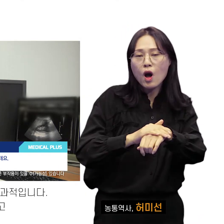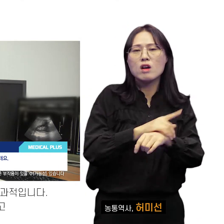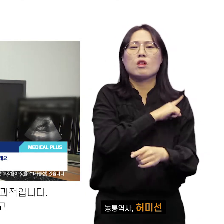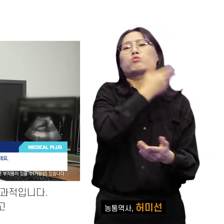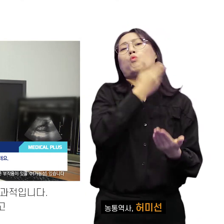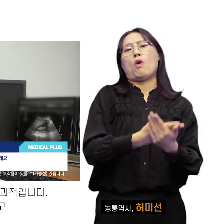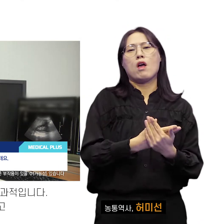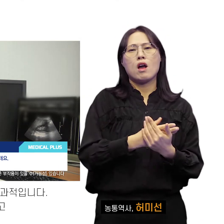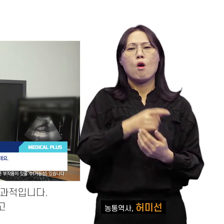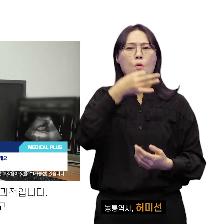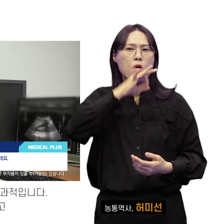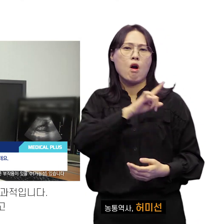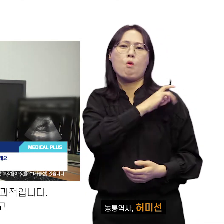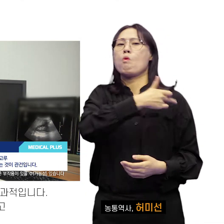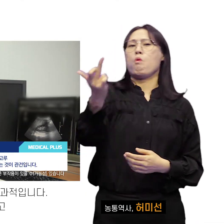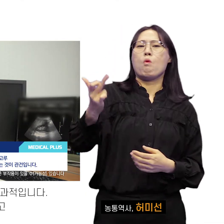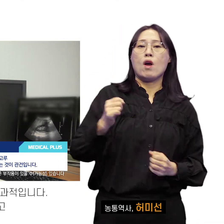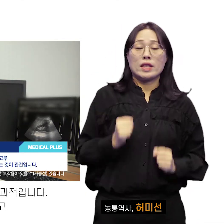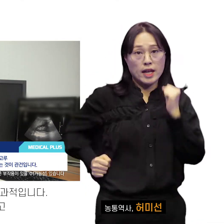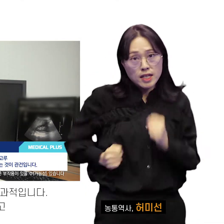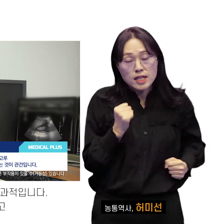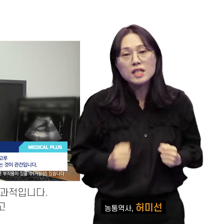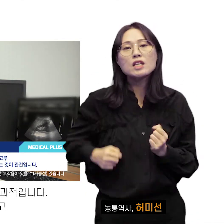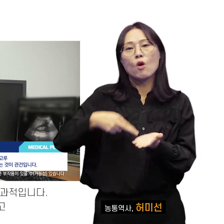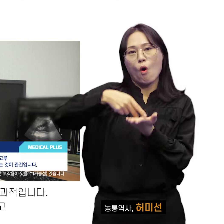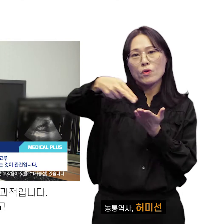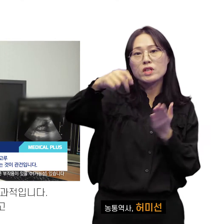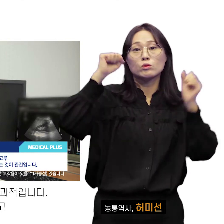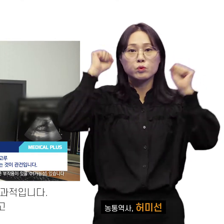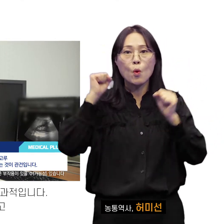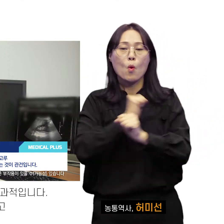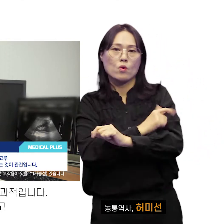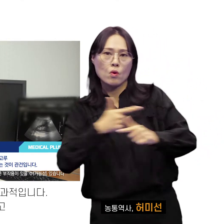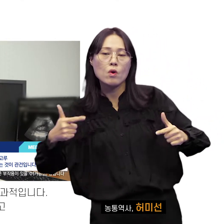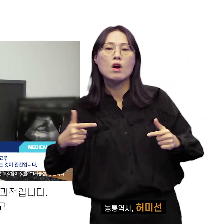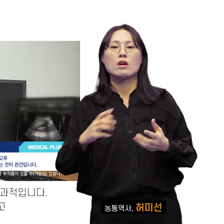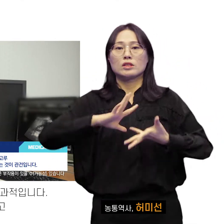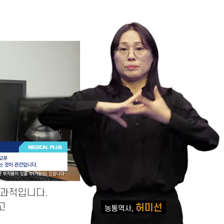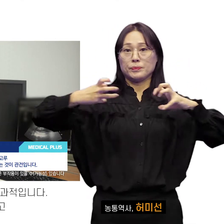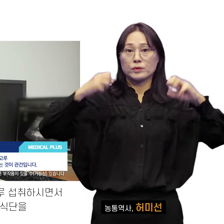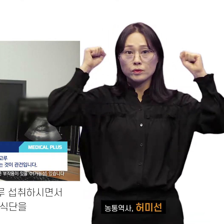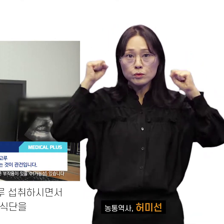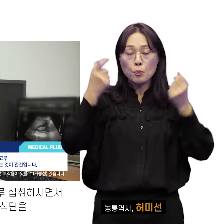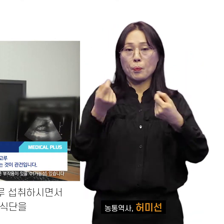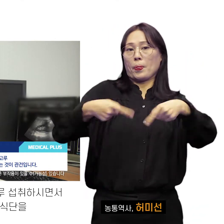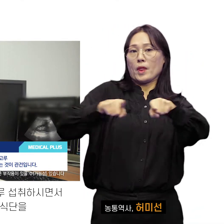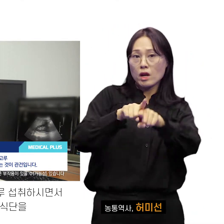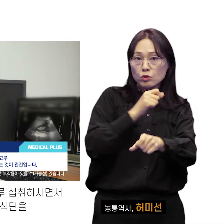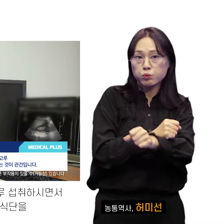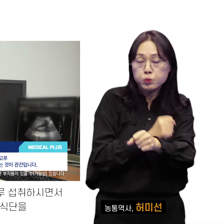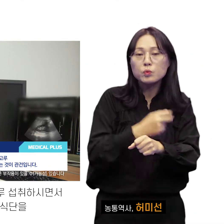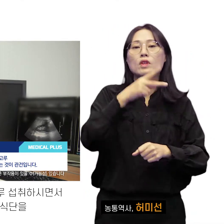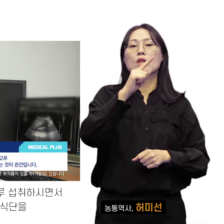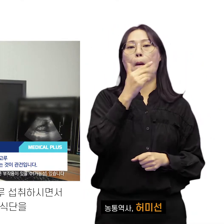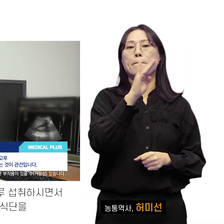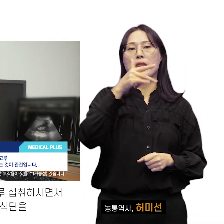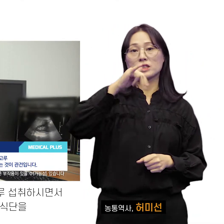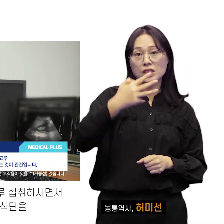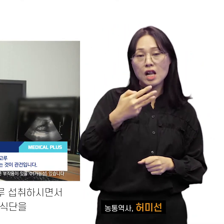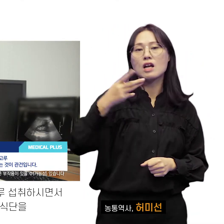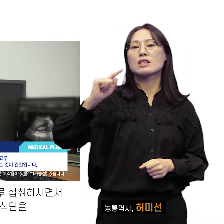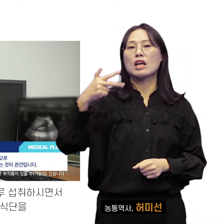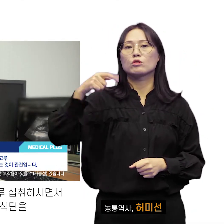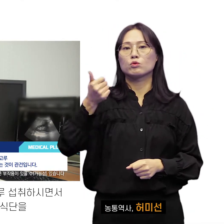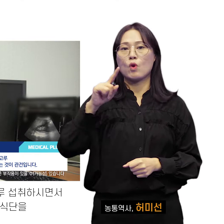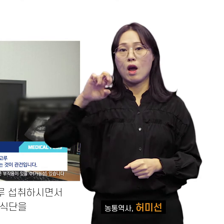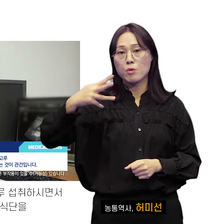필수적이고 가장 효과적입니다. 유산소 운동과 근육 운동을 병행하시고 단백질, 탄수화물, 지방 모두